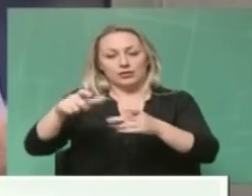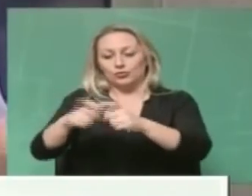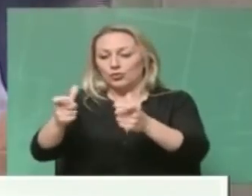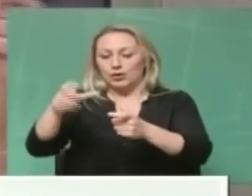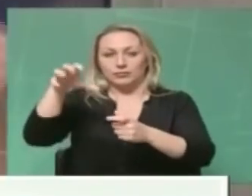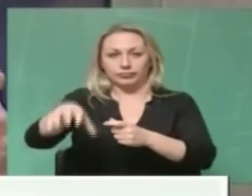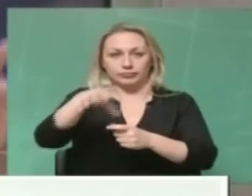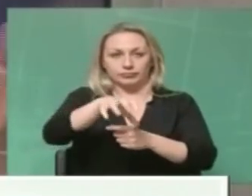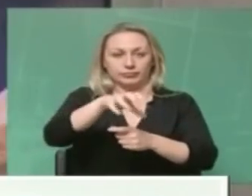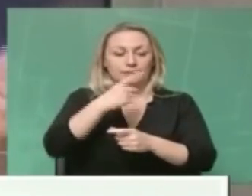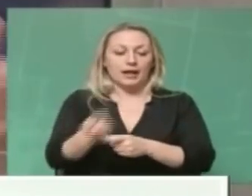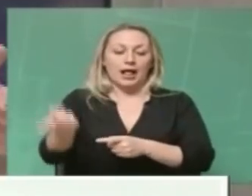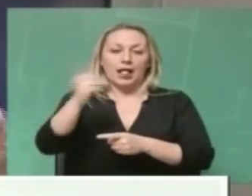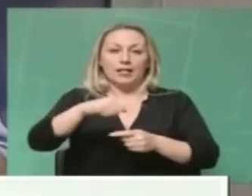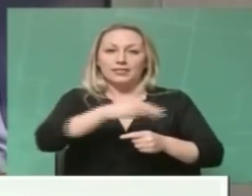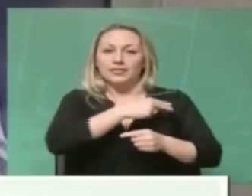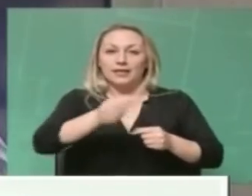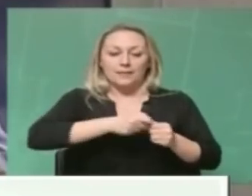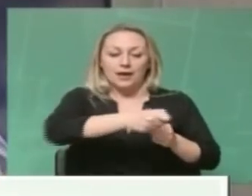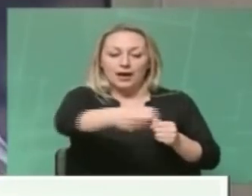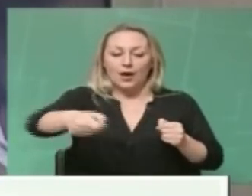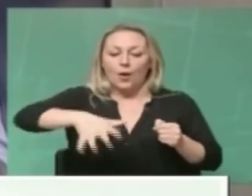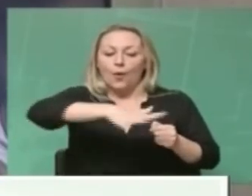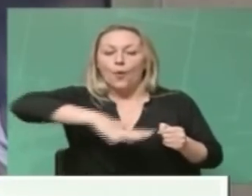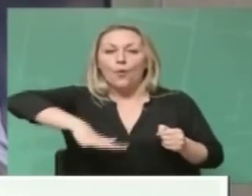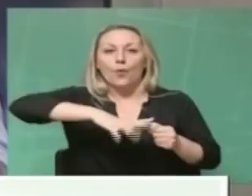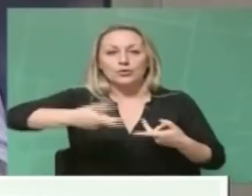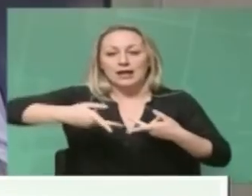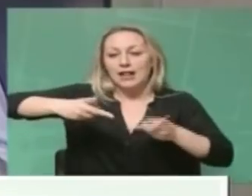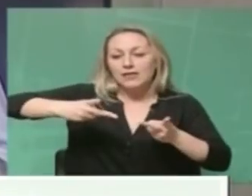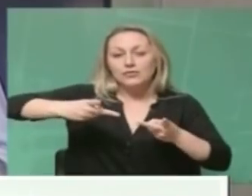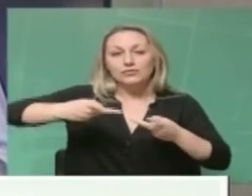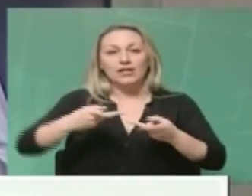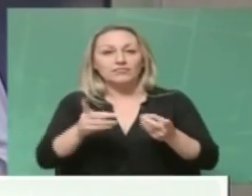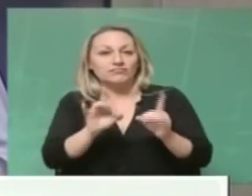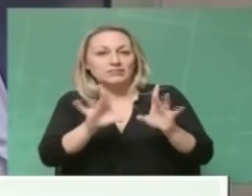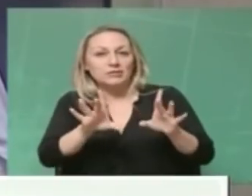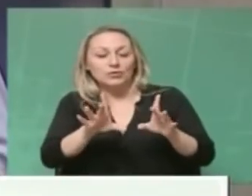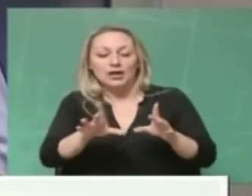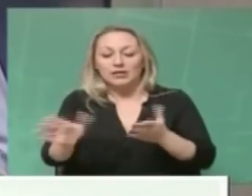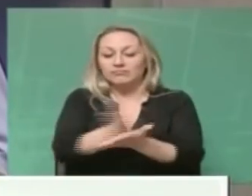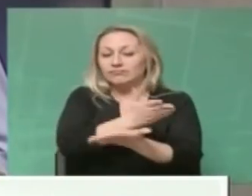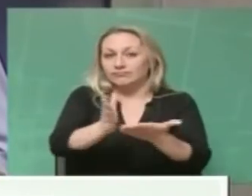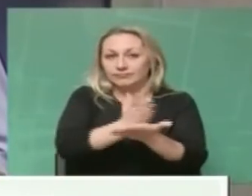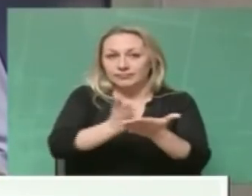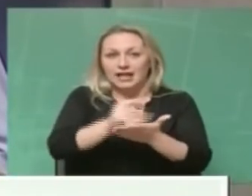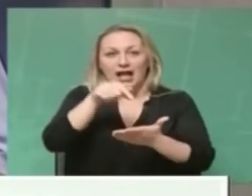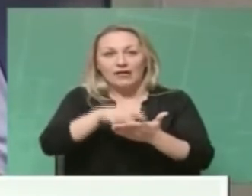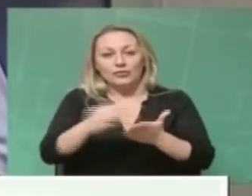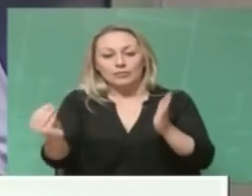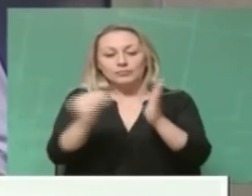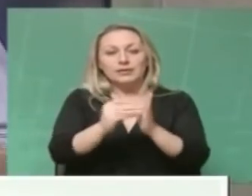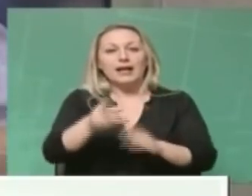χαρακτηρισμοί, επαναχαρακτηρισμοί, αποχαρακτηρισμοί, ελεύθεροι χώροι σε ό,τι έχει να κάνει με απαλωτριώσεις, με τη συντήρηση